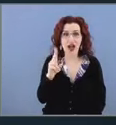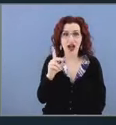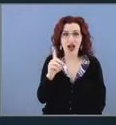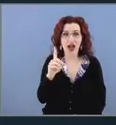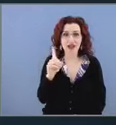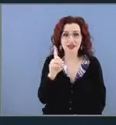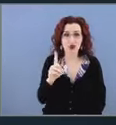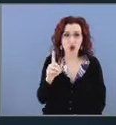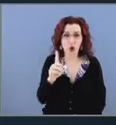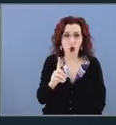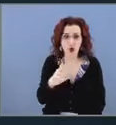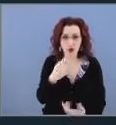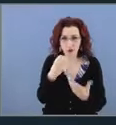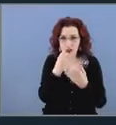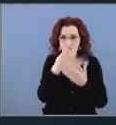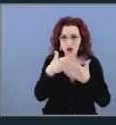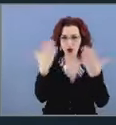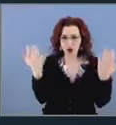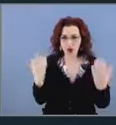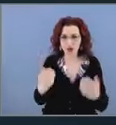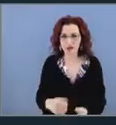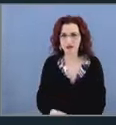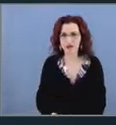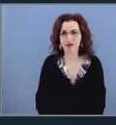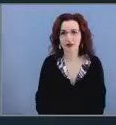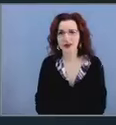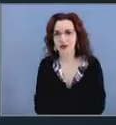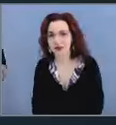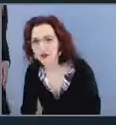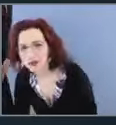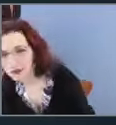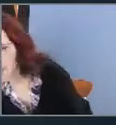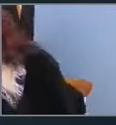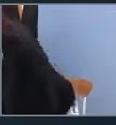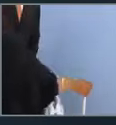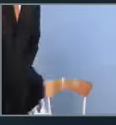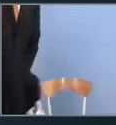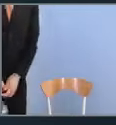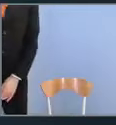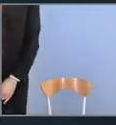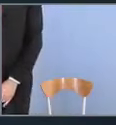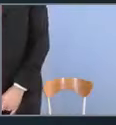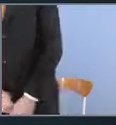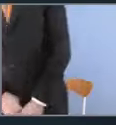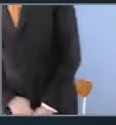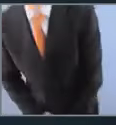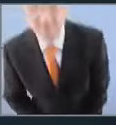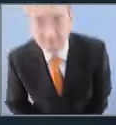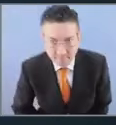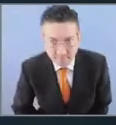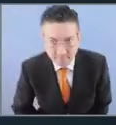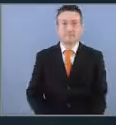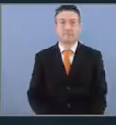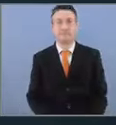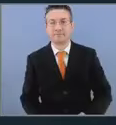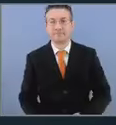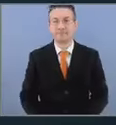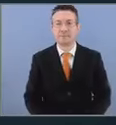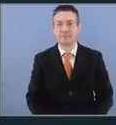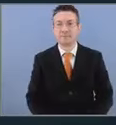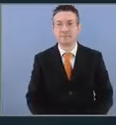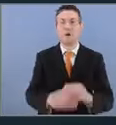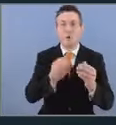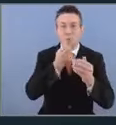Buongiorno a tutti, grazie. Mi sentite? Sì, perfettamente,